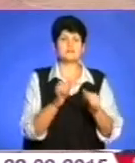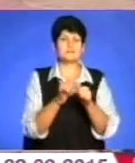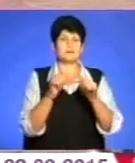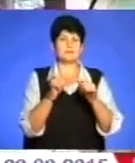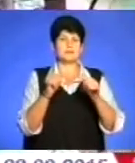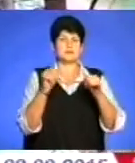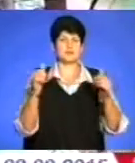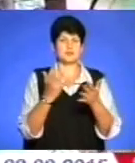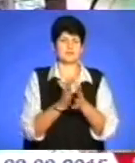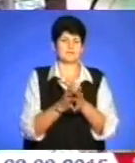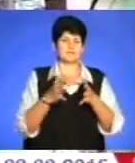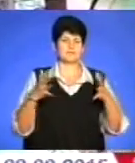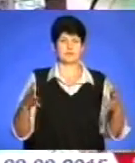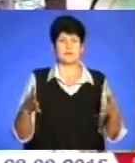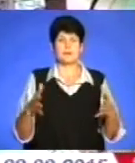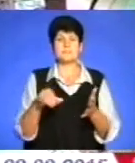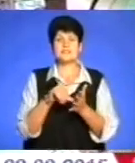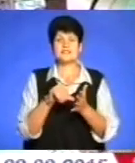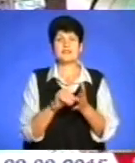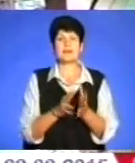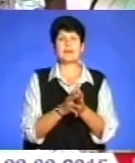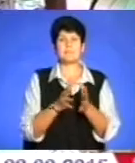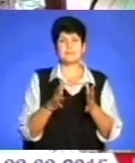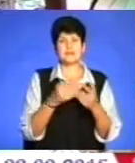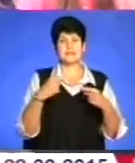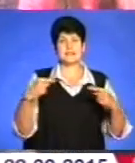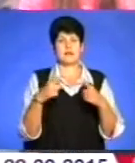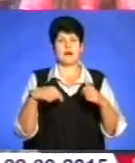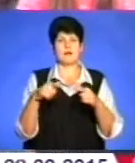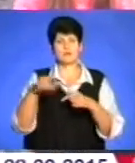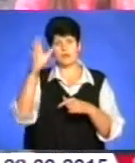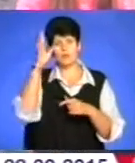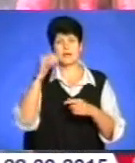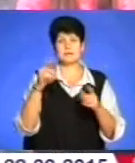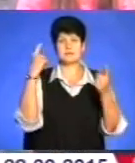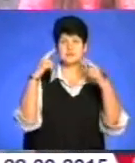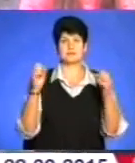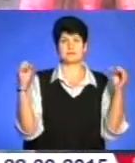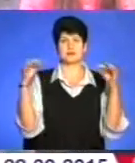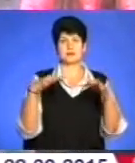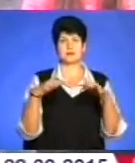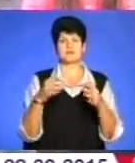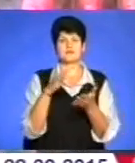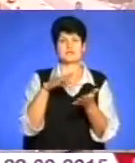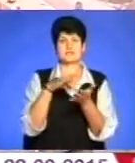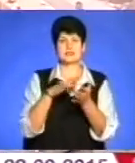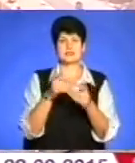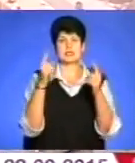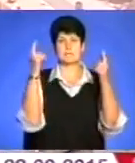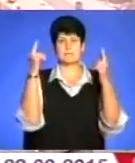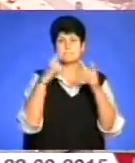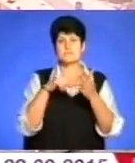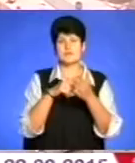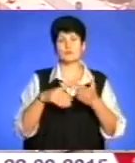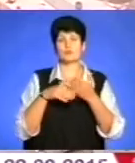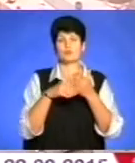стає масштабним. Представники різних галузей науки та мистецтва зібралися просто неба в центрі міста, аби допомогти відкрити